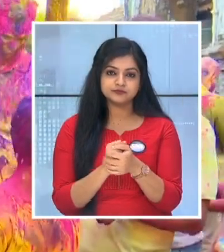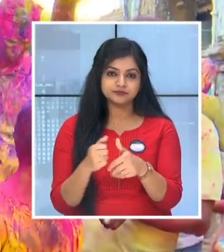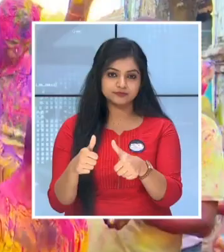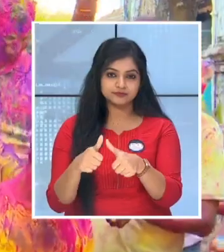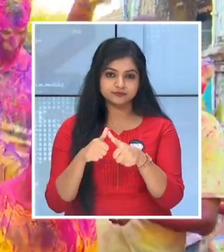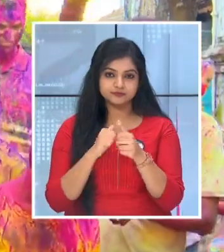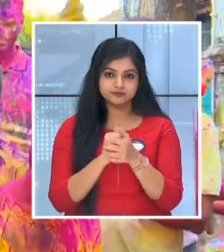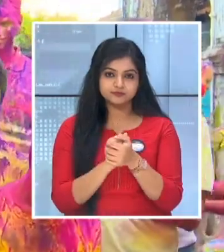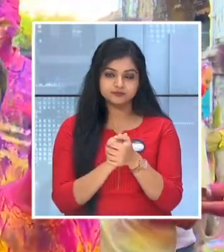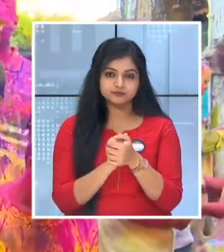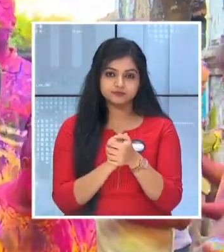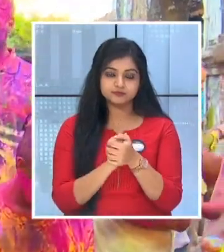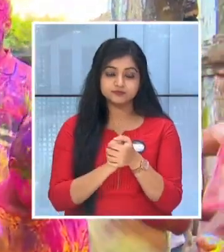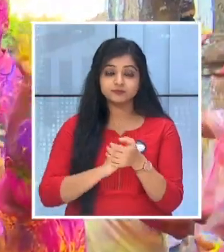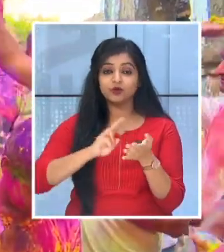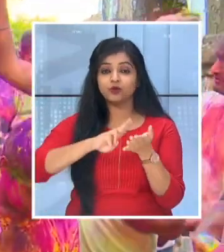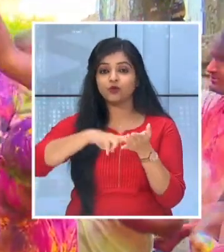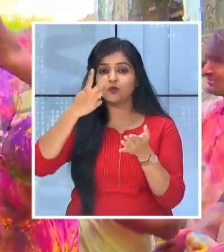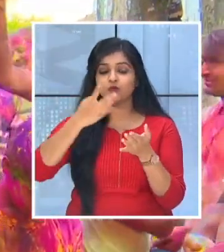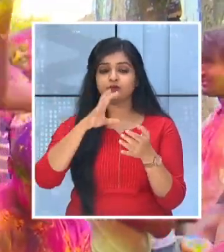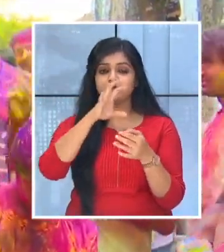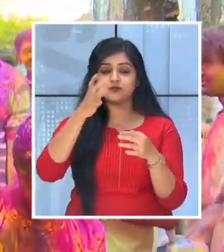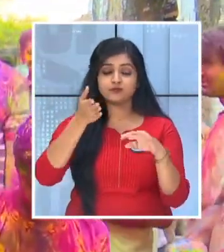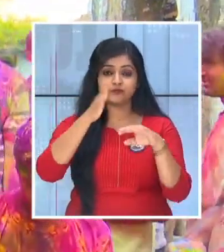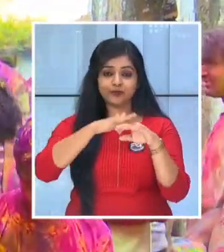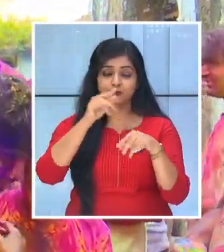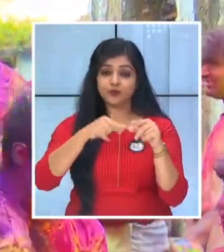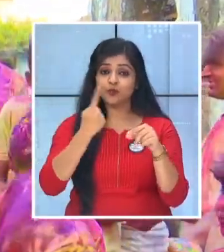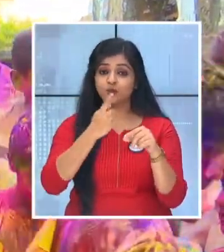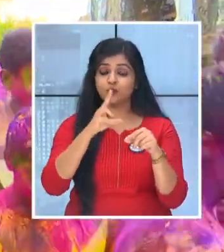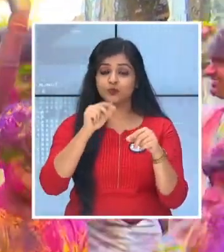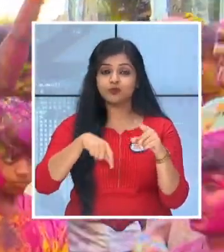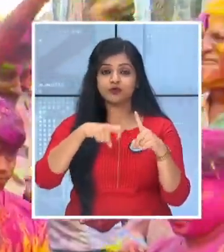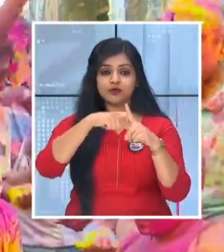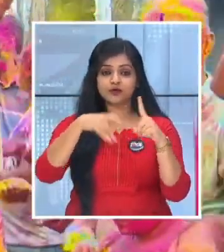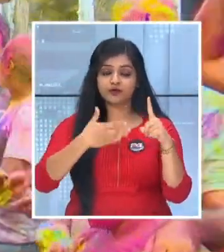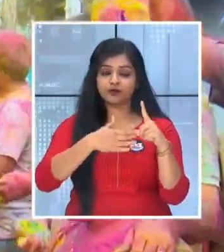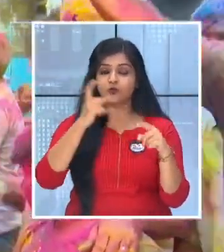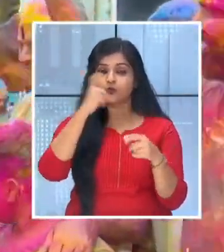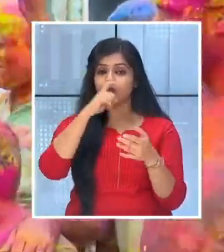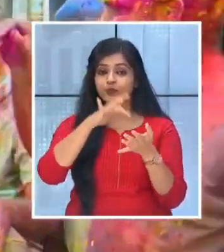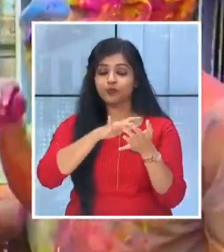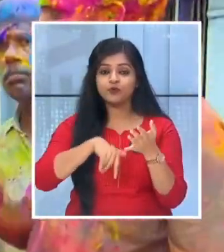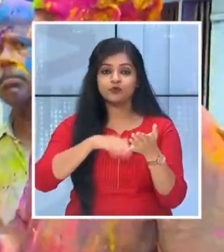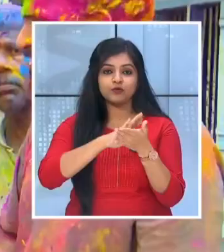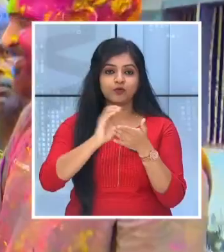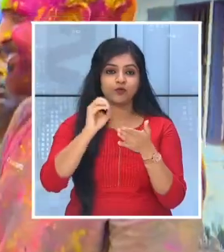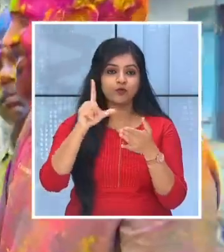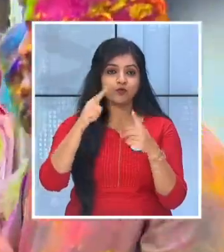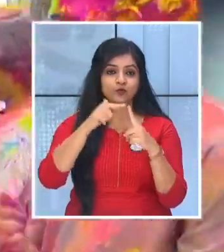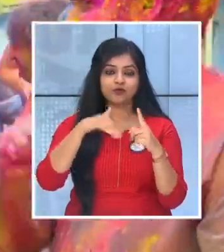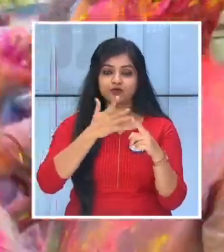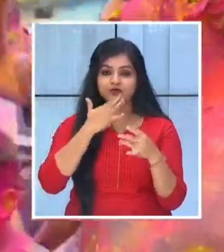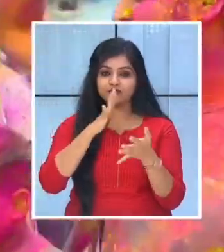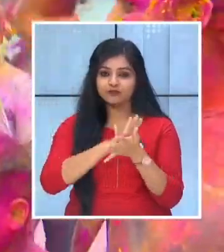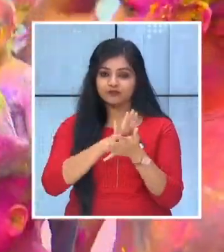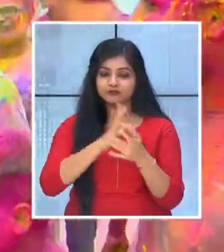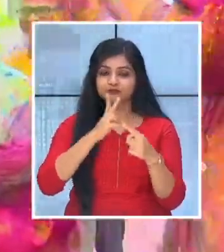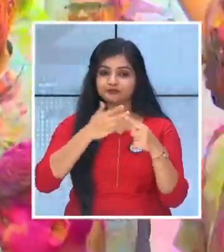പ്രവിത, ഉത്തരേന്ത്യൻ സംസ്ഥാനങ്ങളിൽ മാത്രമല്ല ഇങ്ങ് കേരളത്തിലും കോഴിക്കോടും ഹോളി ആഘോഷങ്ങൾ പുരോഗമിച്ചുകൊണ്ടിരിക്കുകയാണ്. നമ്മളിപ്പോൾ